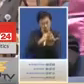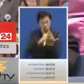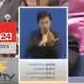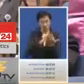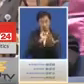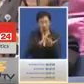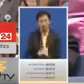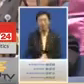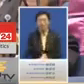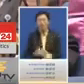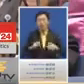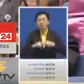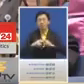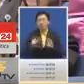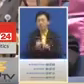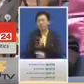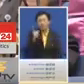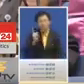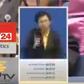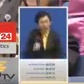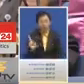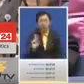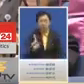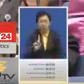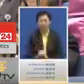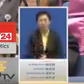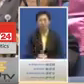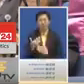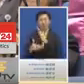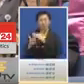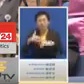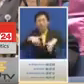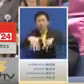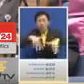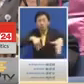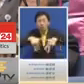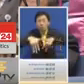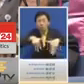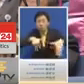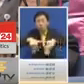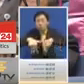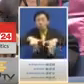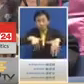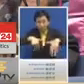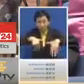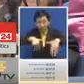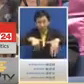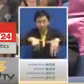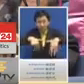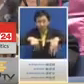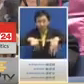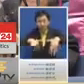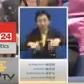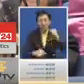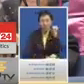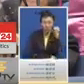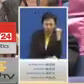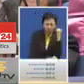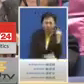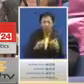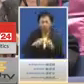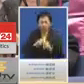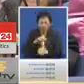อๆปัญหาสังคมต่อไปนี้เกิดแน่ประวัติศาสตร์ของมวลมนุษยชาติความยากดีมีจนการกด